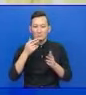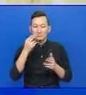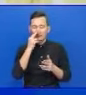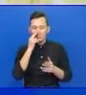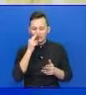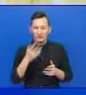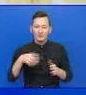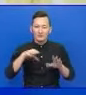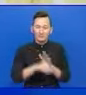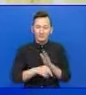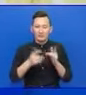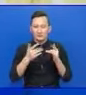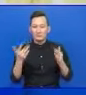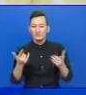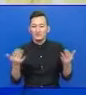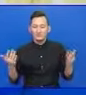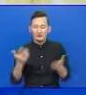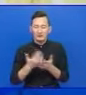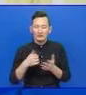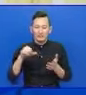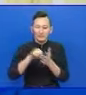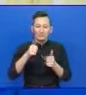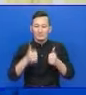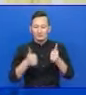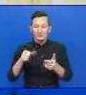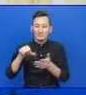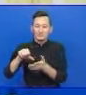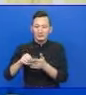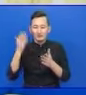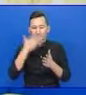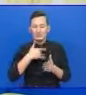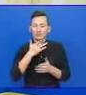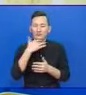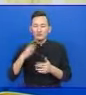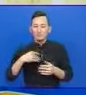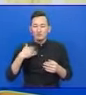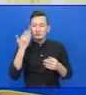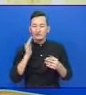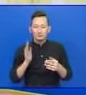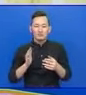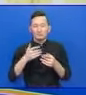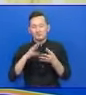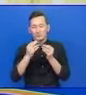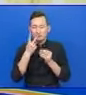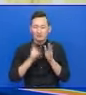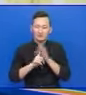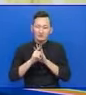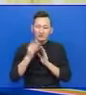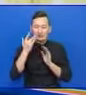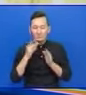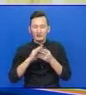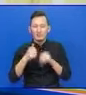Шымкентский», «Бәсеке» деген атты тағы да басқа кинолар бар. Және мен бұл кинода главный